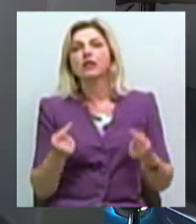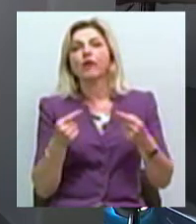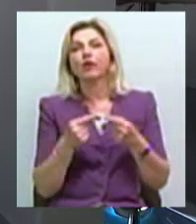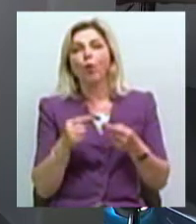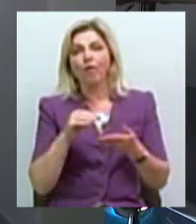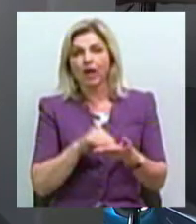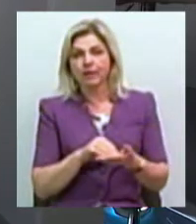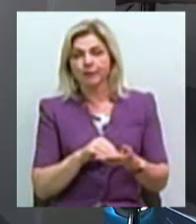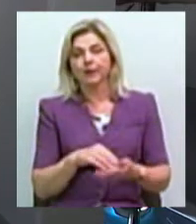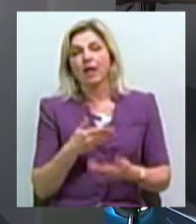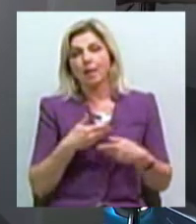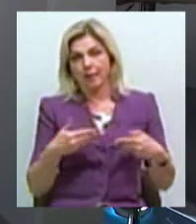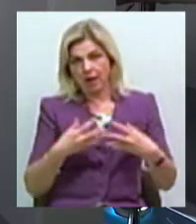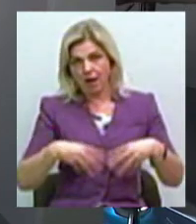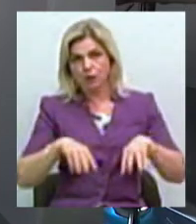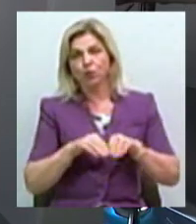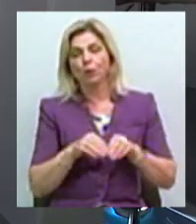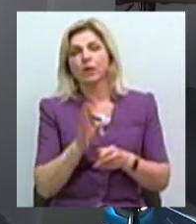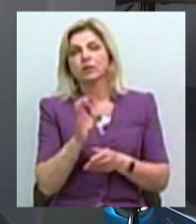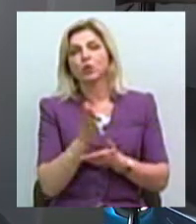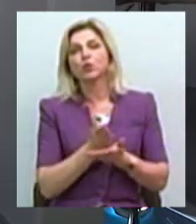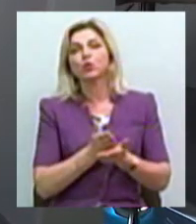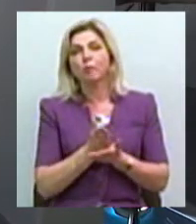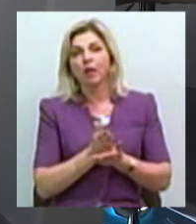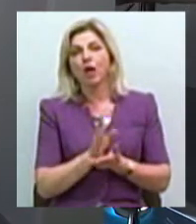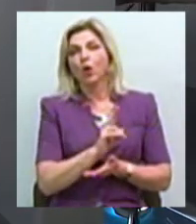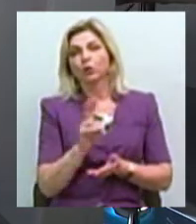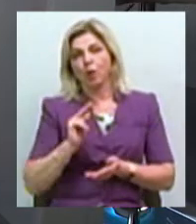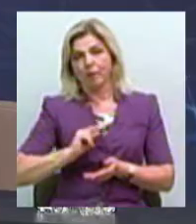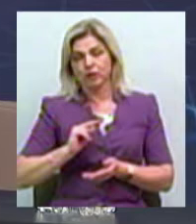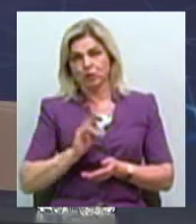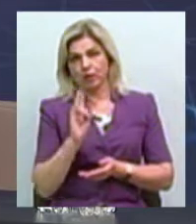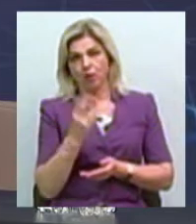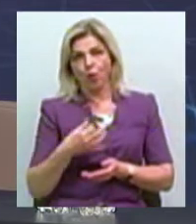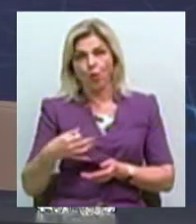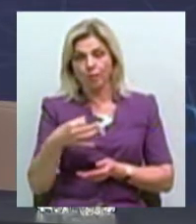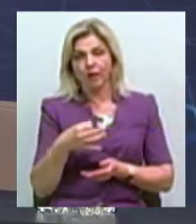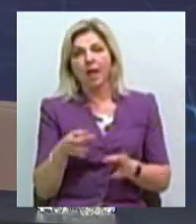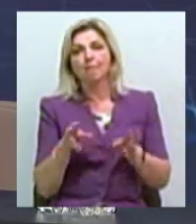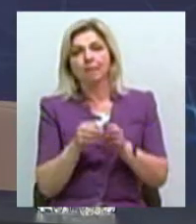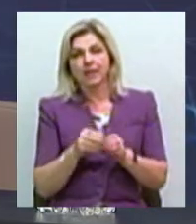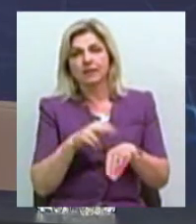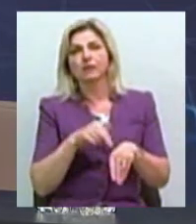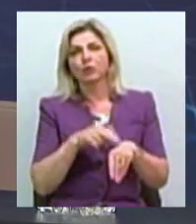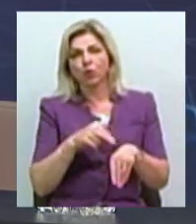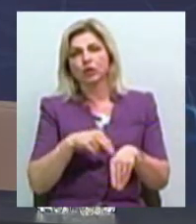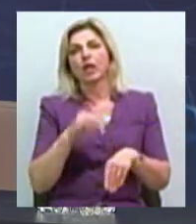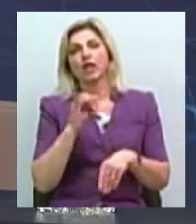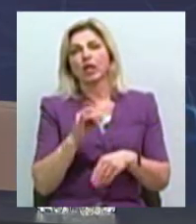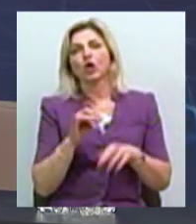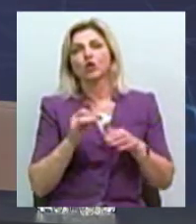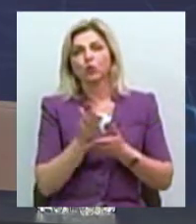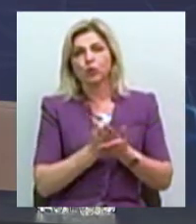Але разом ми разом з службами, які працюють на території Миколаївської області, це органи національної поліції, це служба у справах дітей, це